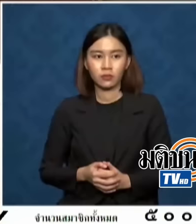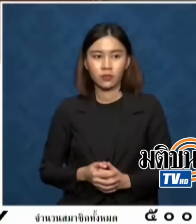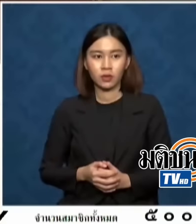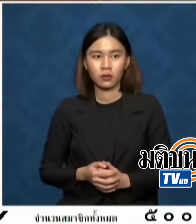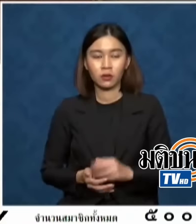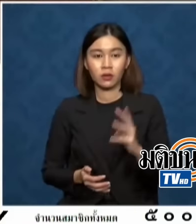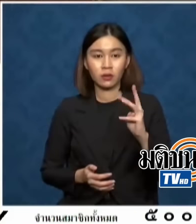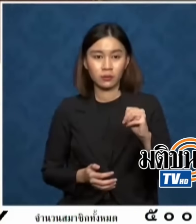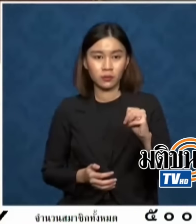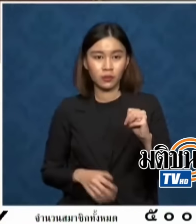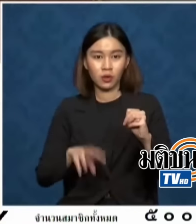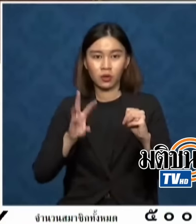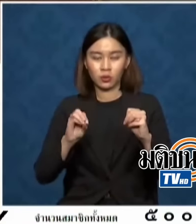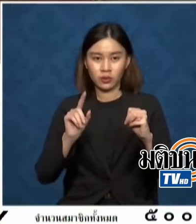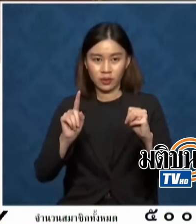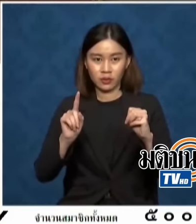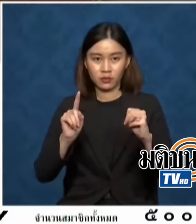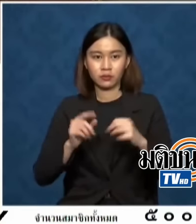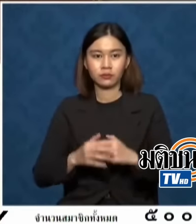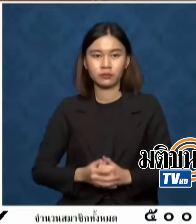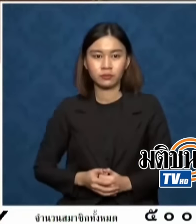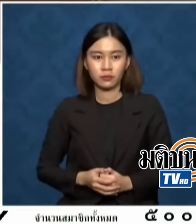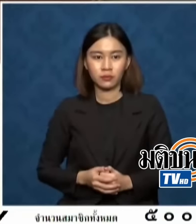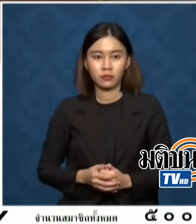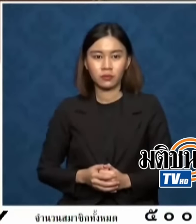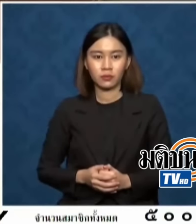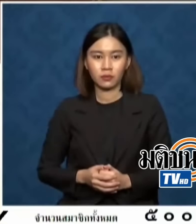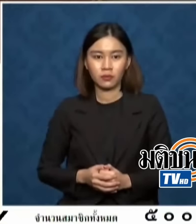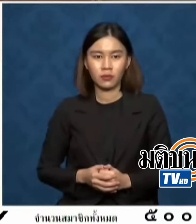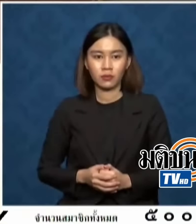มาตรา61นะครับ